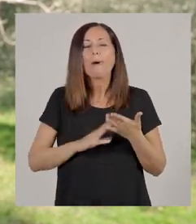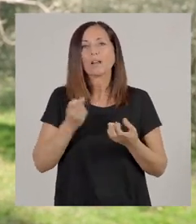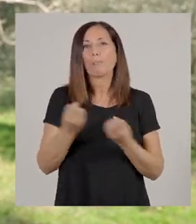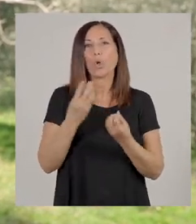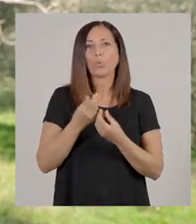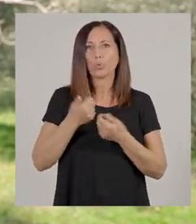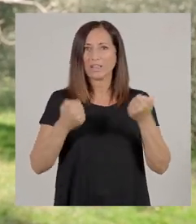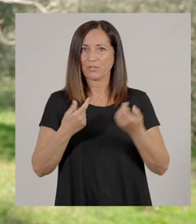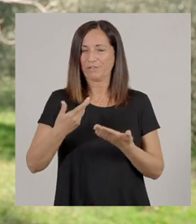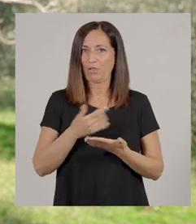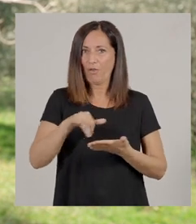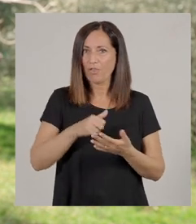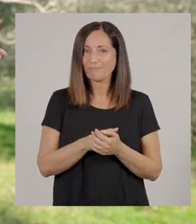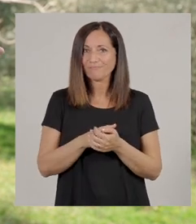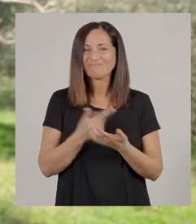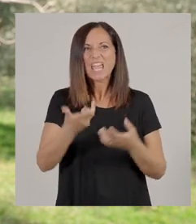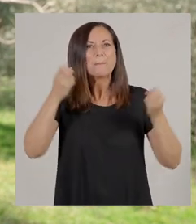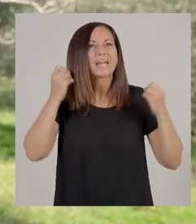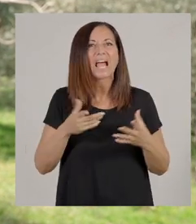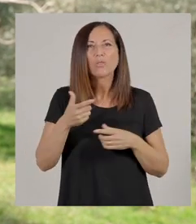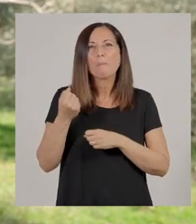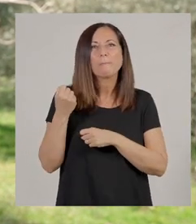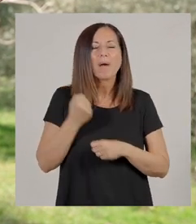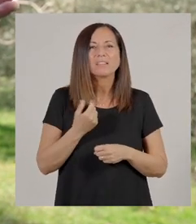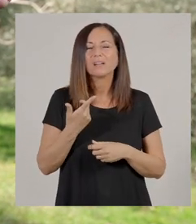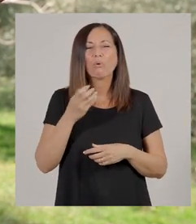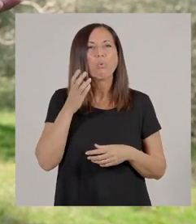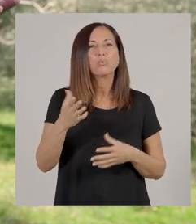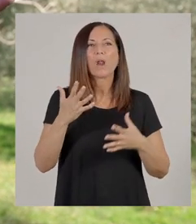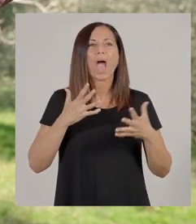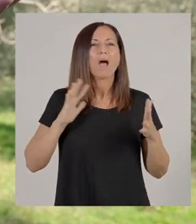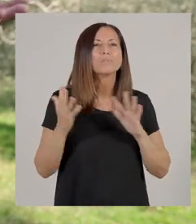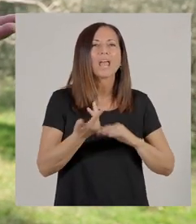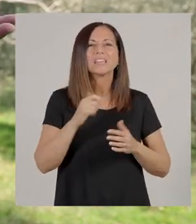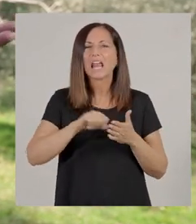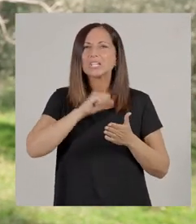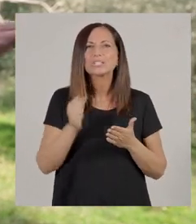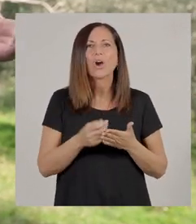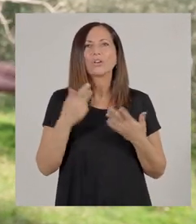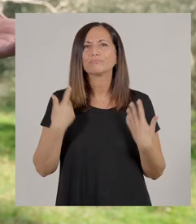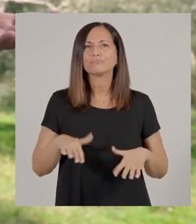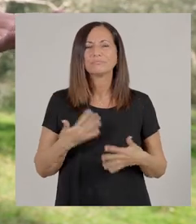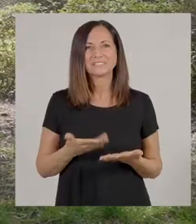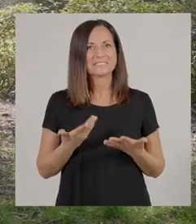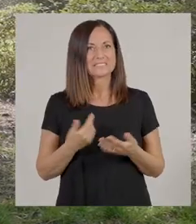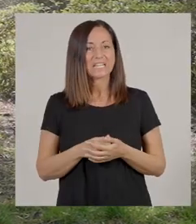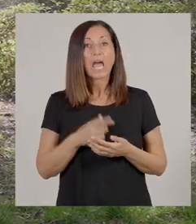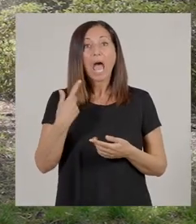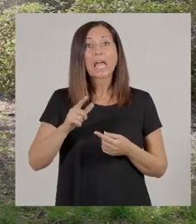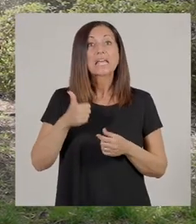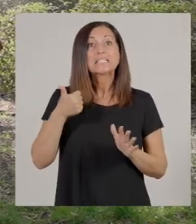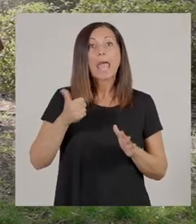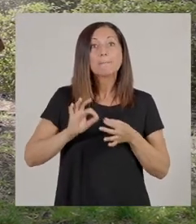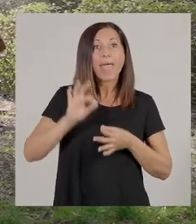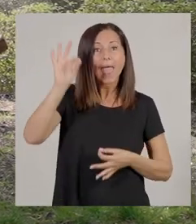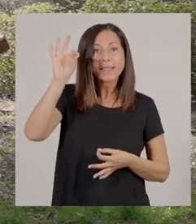in parte produttivi, perché è un peccato un patrimonio culturale, ambientale e storico così che vada perso. Ci sono olivi anche